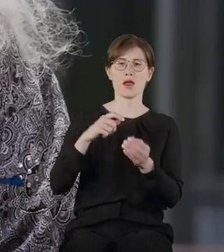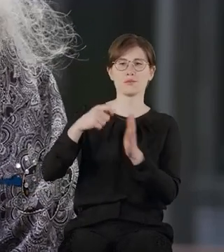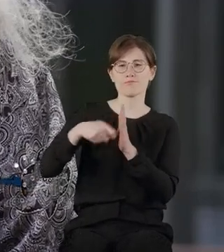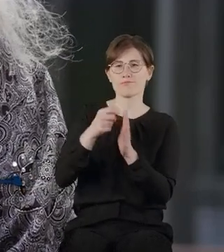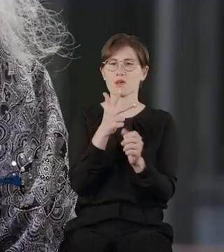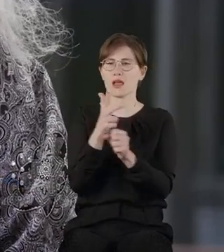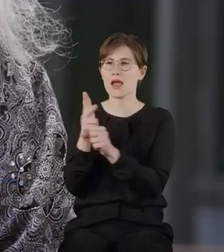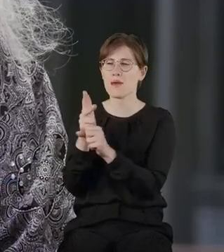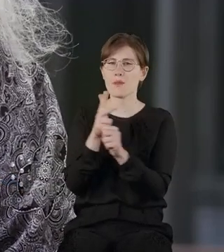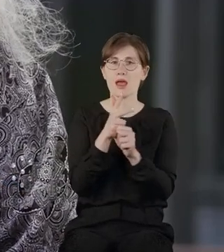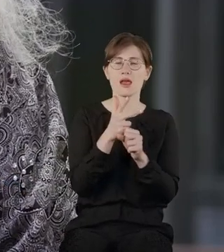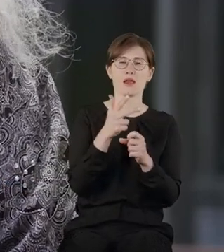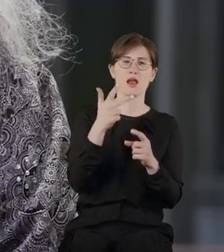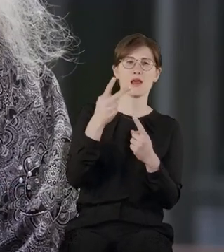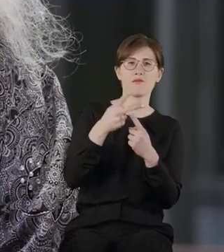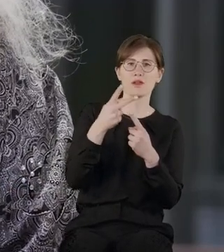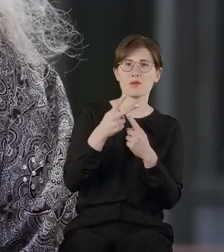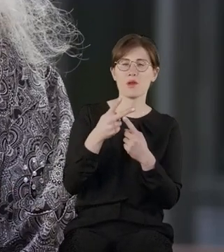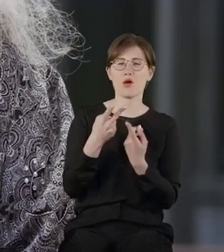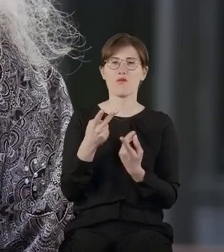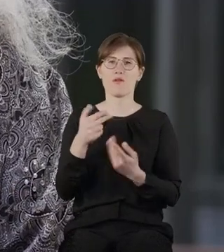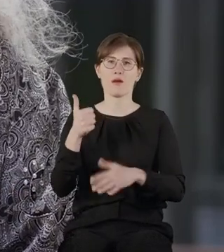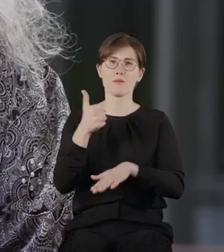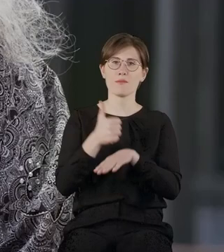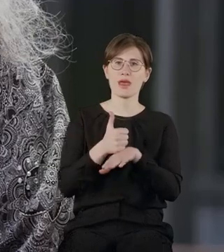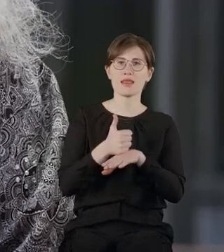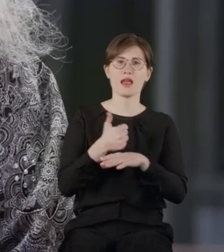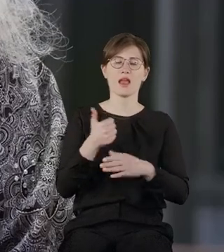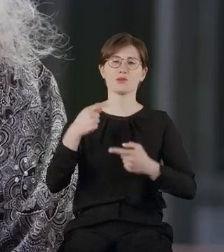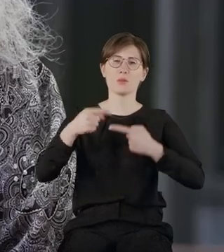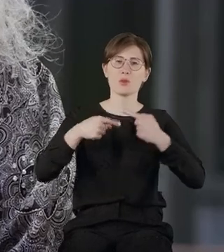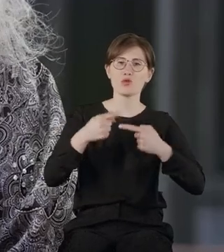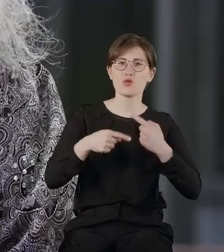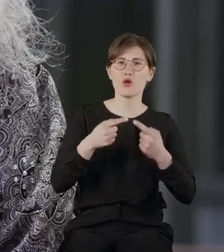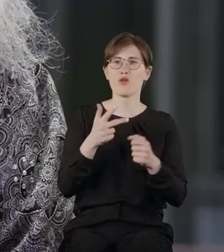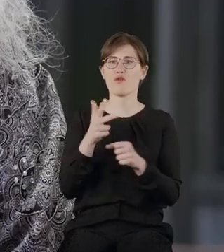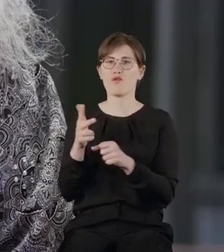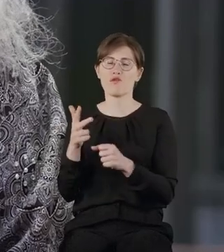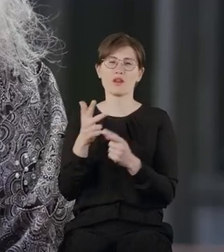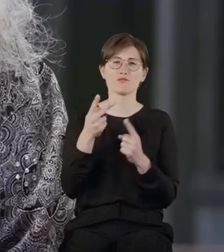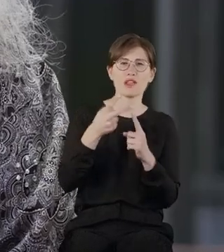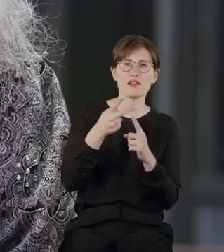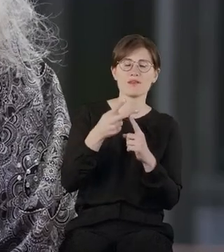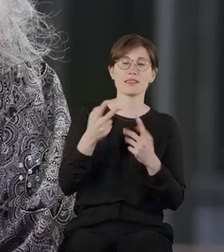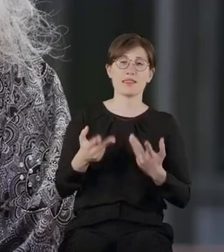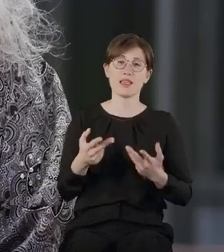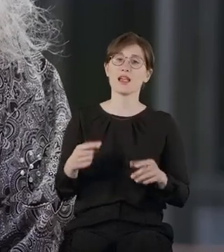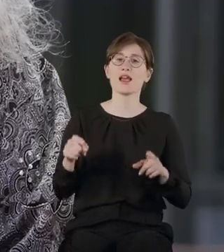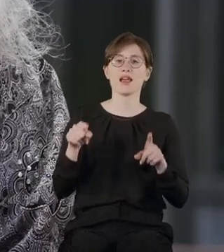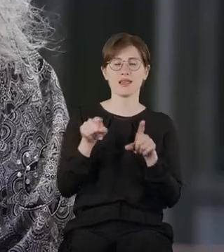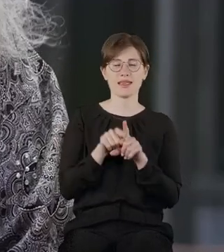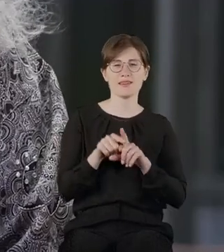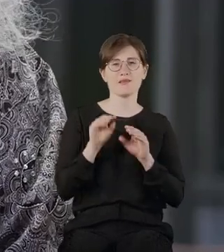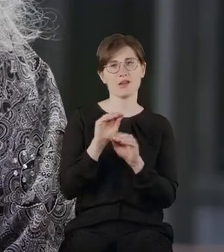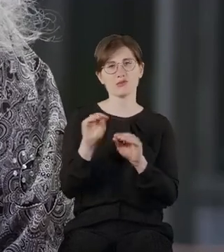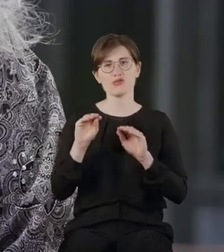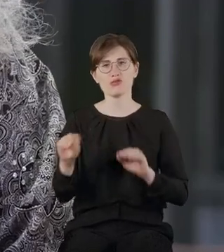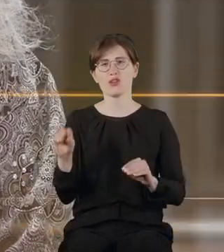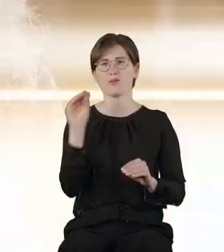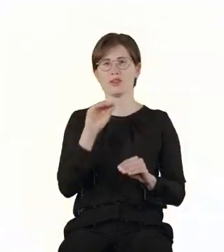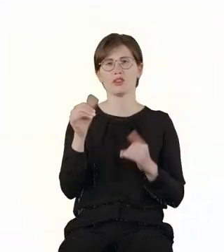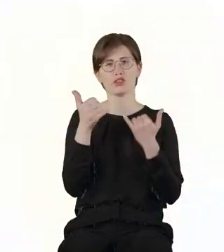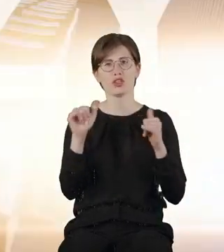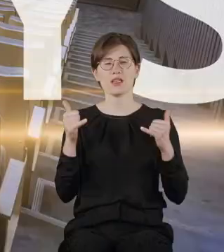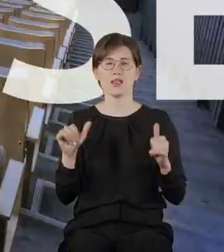filmowym czy telewizyjnym, jak zostać menedżerem w sferze produkcji filmowej, telewizyjnej, ale także wszystkich innych